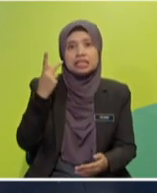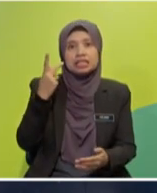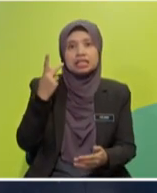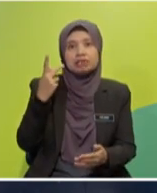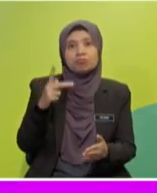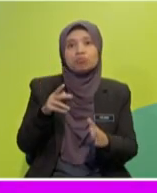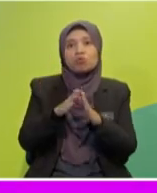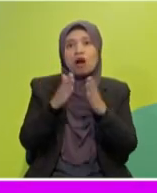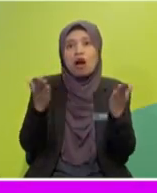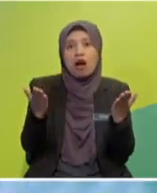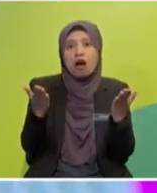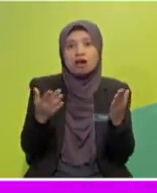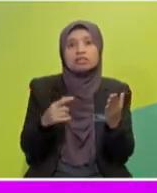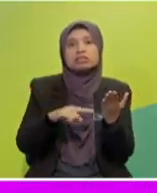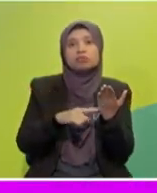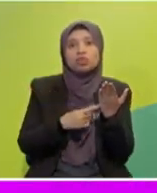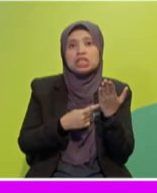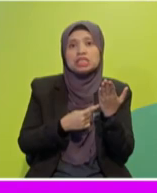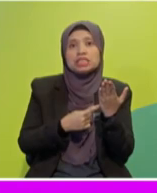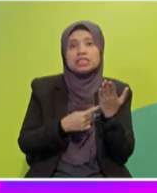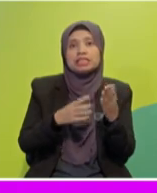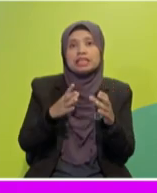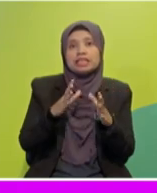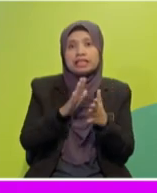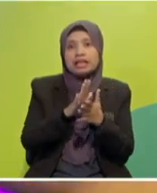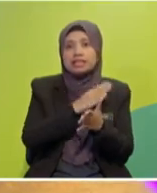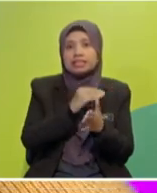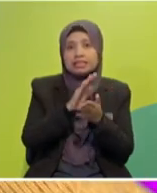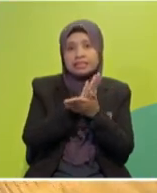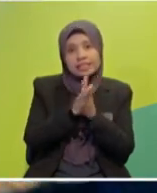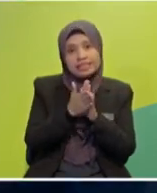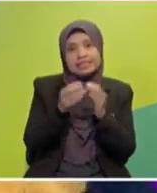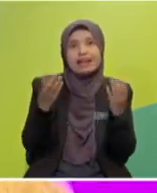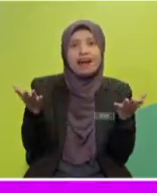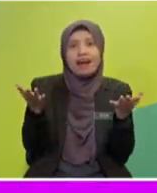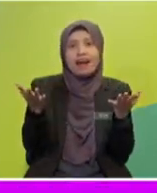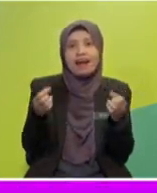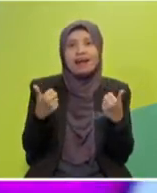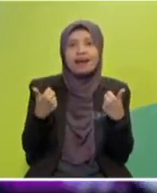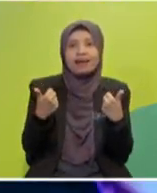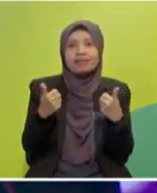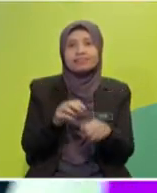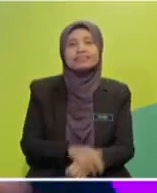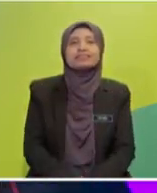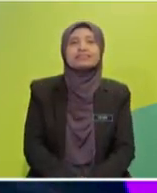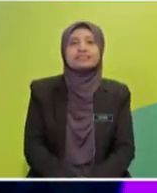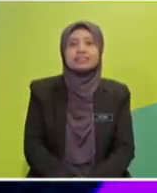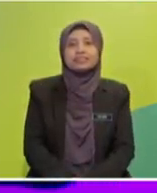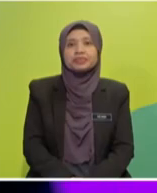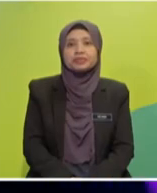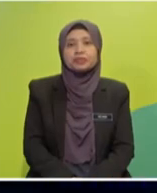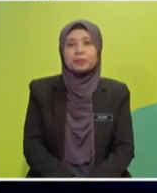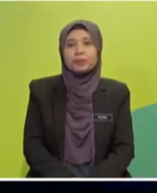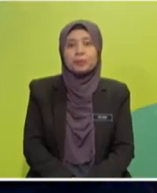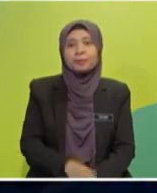tu. Kena buka macam tu dan jadi segi empat sama. Oh, buka seperti itu, cikgu. Okey, saya baru nak boleh. Pergi ke serkas.